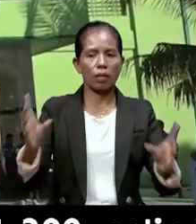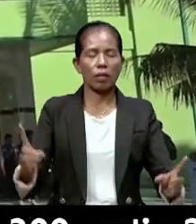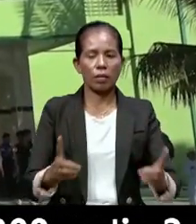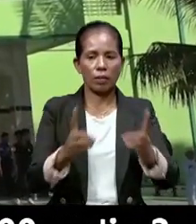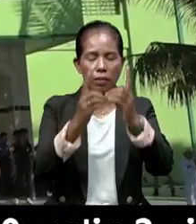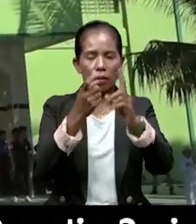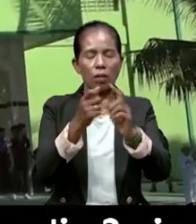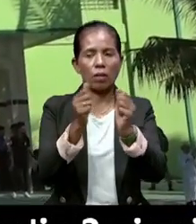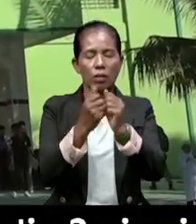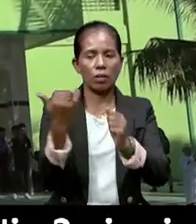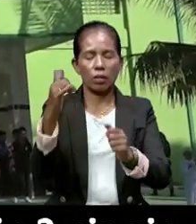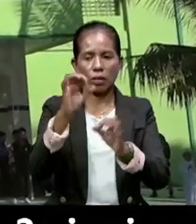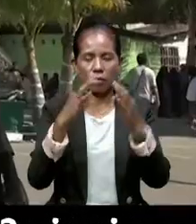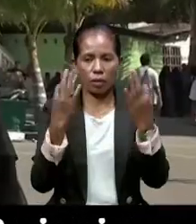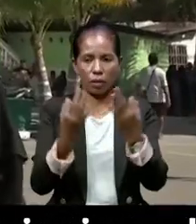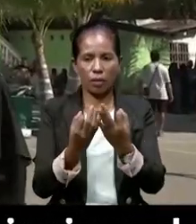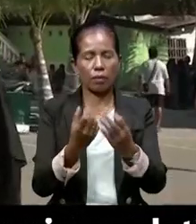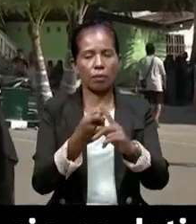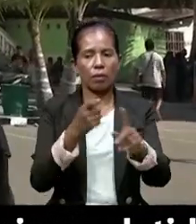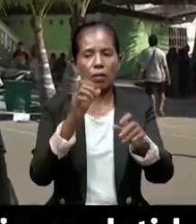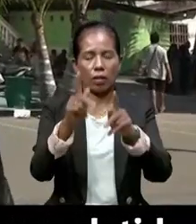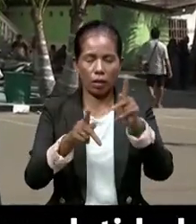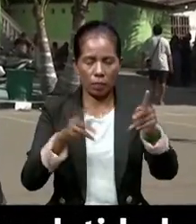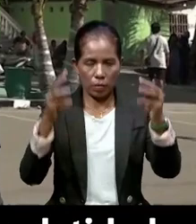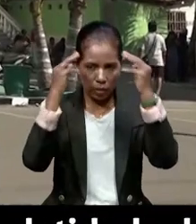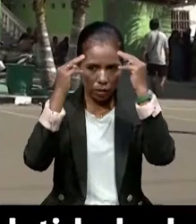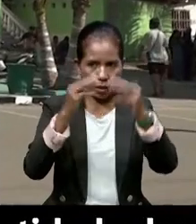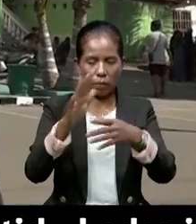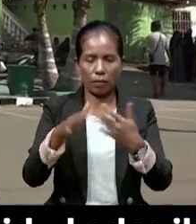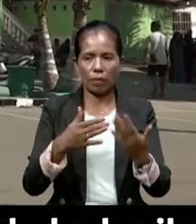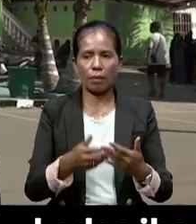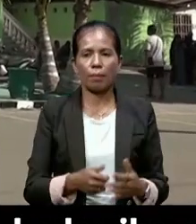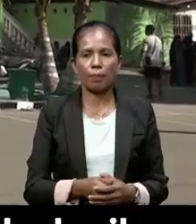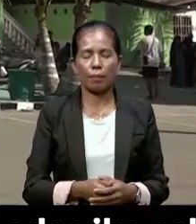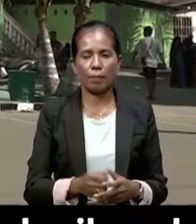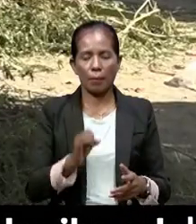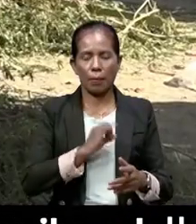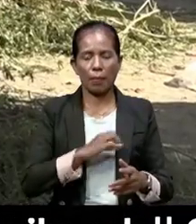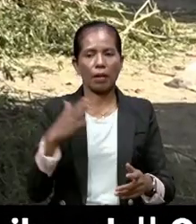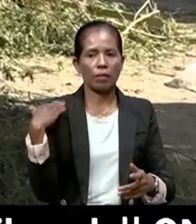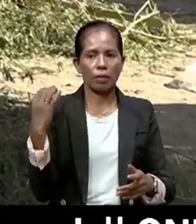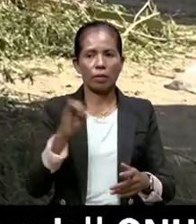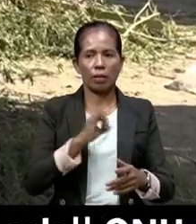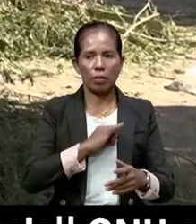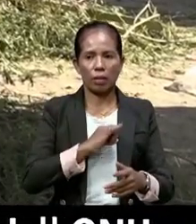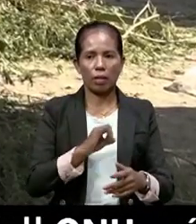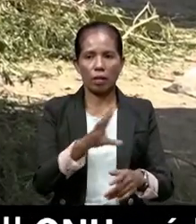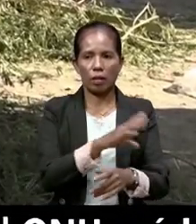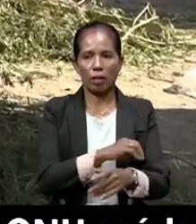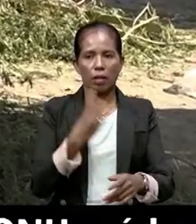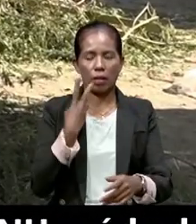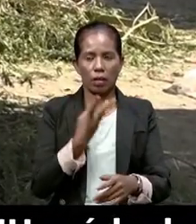husira ni familia liliu familia husi komunidade musulmanu nian. Ya undar juventude musulmanu ida,